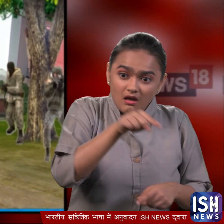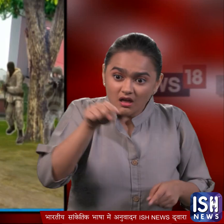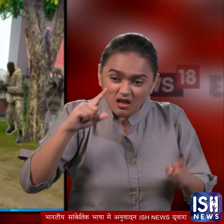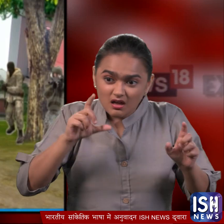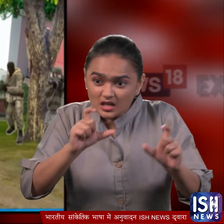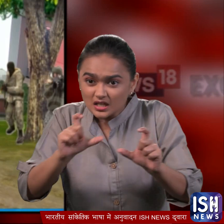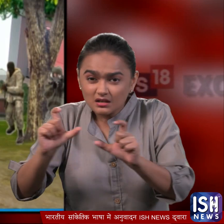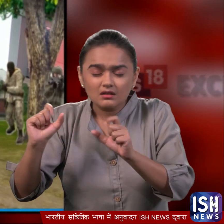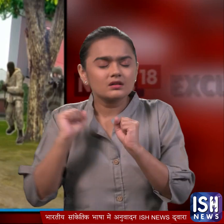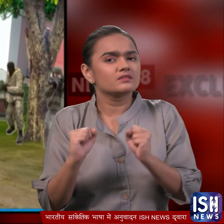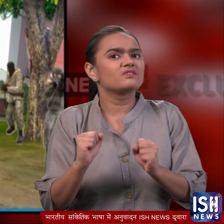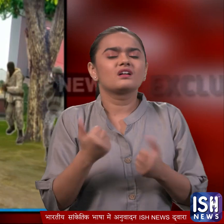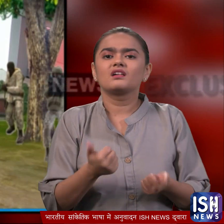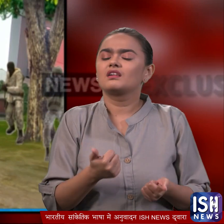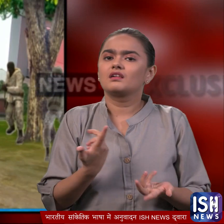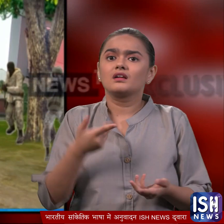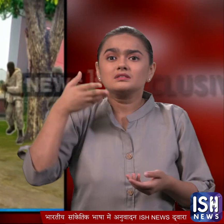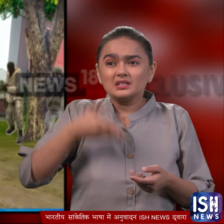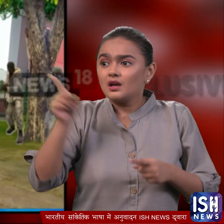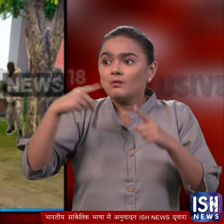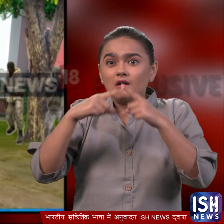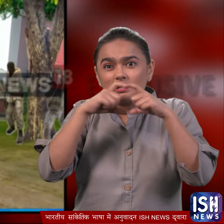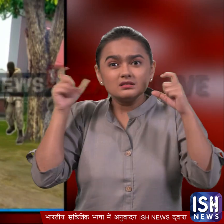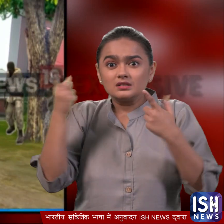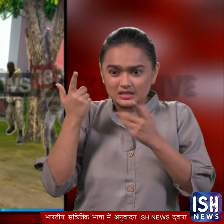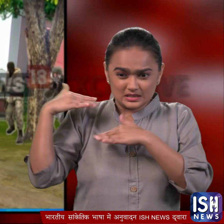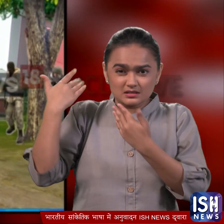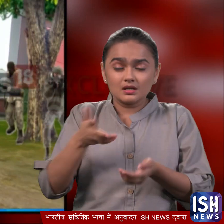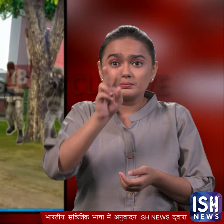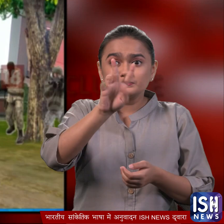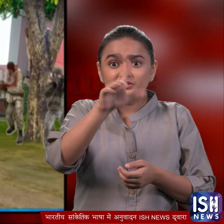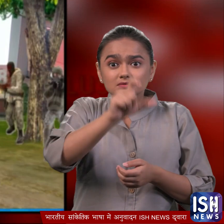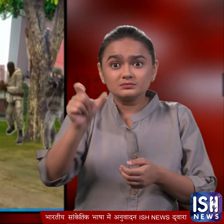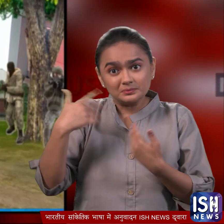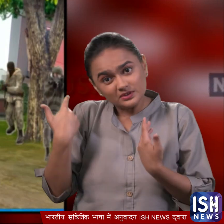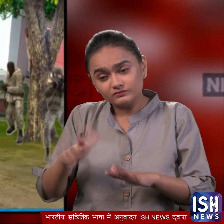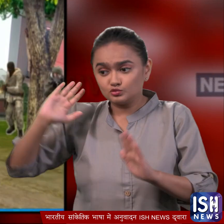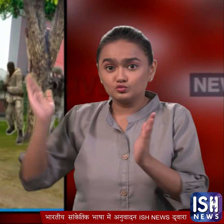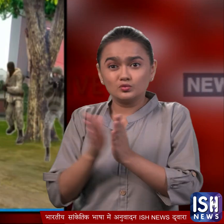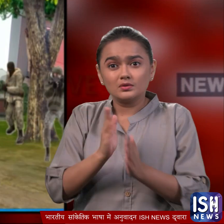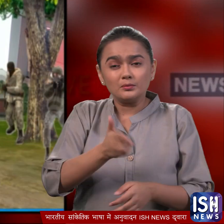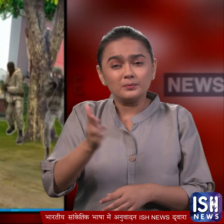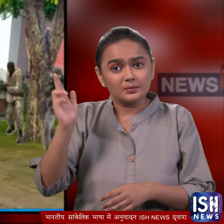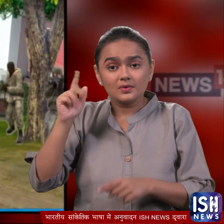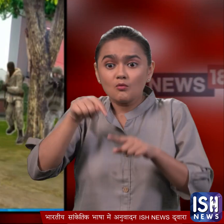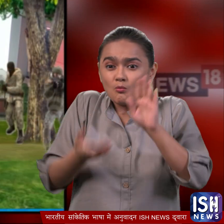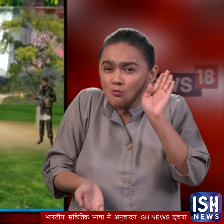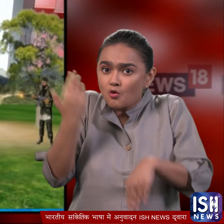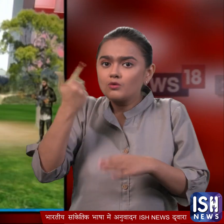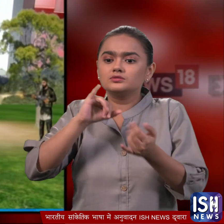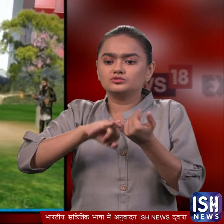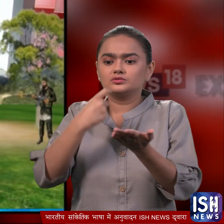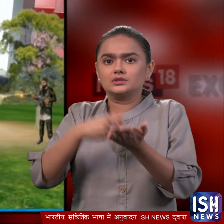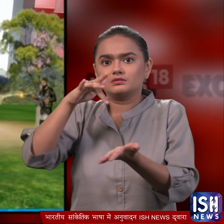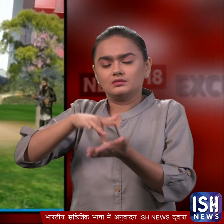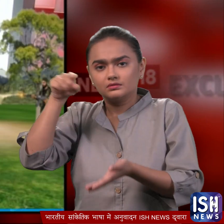तैनाती मुमकिन नहीं है। हैरानी की बात यह कि कायर आतंकी अब तक इसी तरह के हमलों में 25 लोगों को निशाना बना चुके हैं। इनमें सबसे ज्यादा